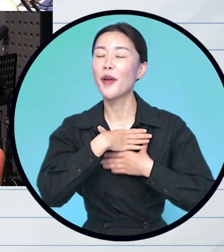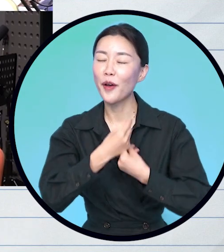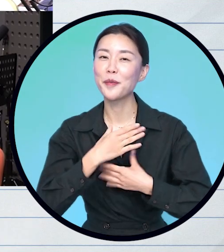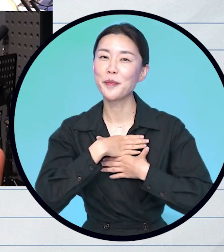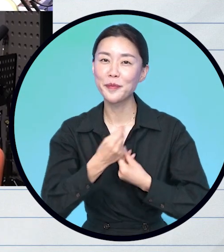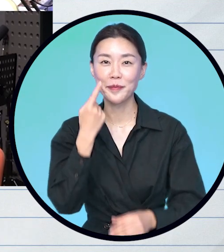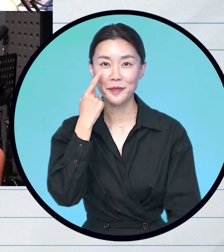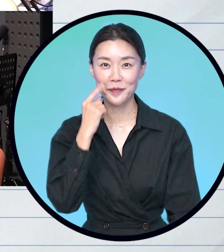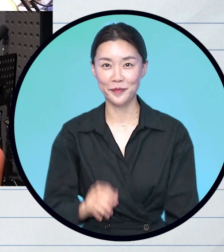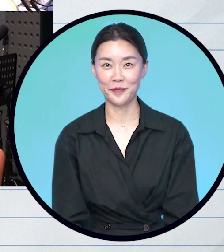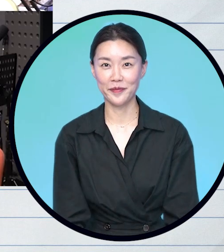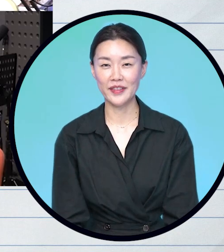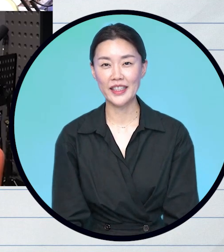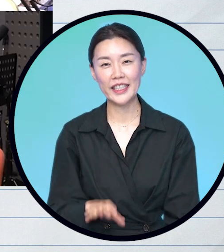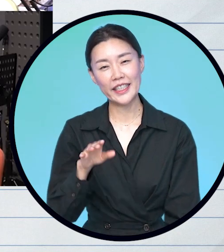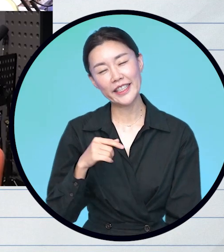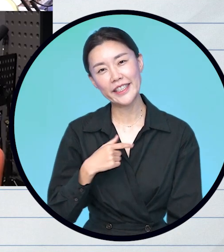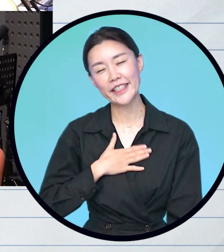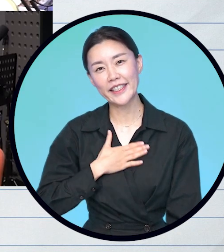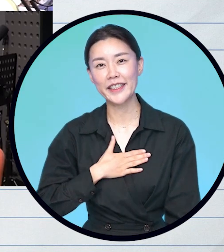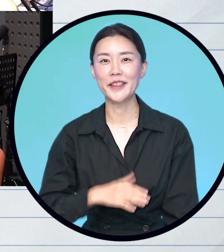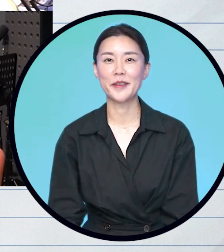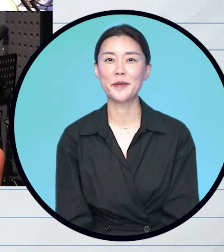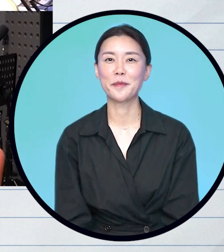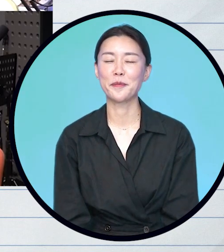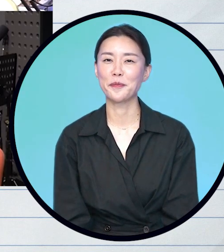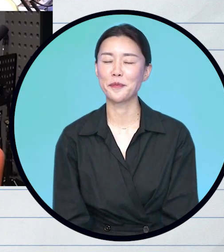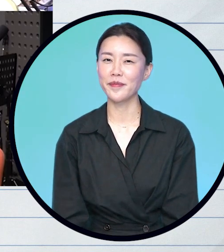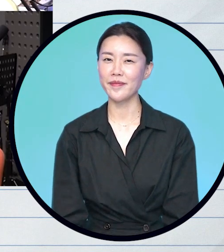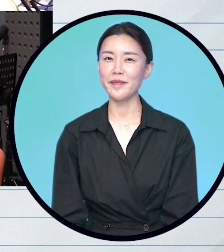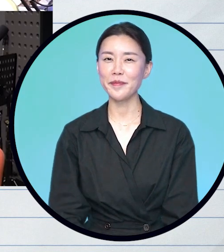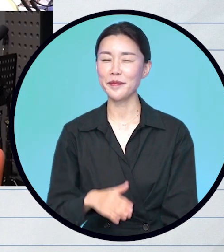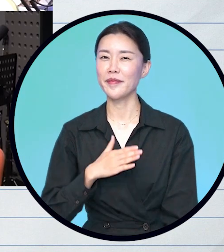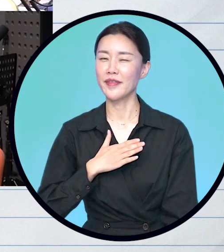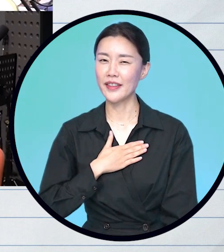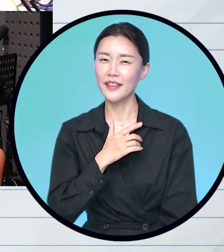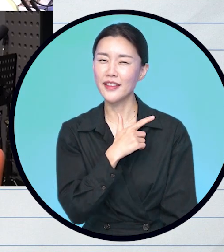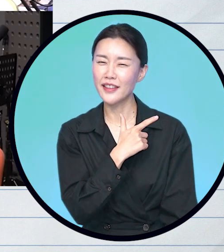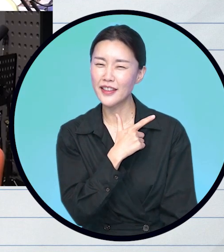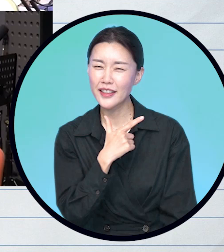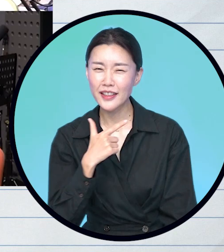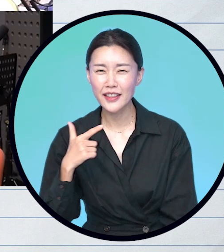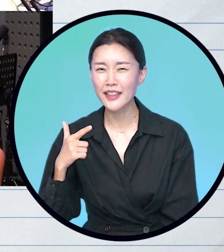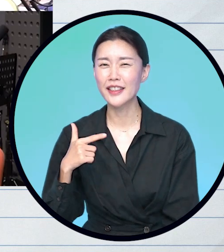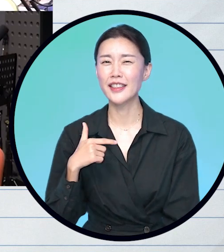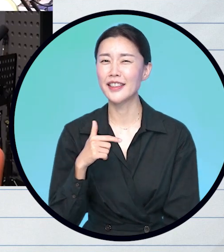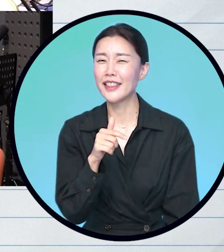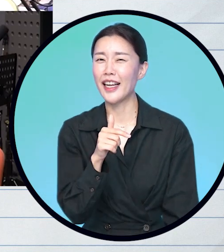참가했어요. 저도 이거 참가했었습니다, 오디션. 네. I'm so